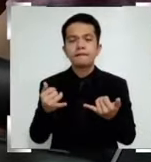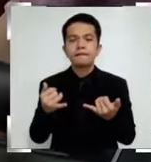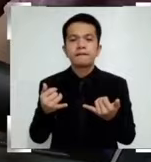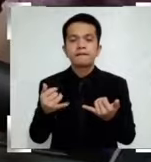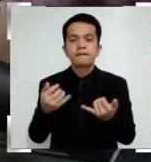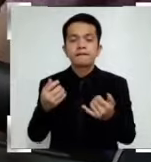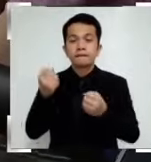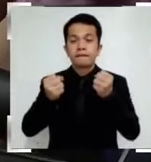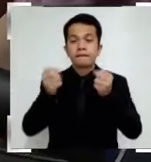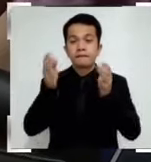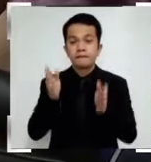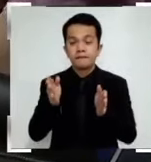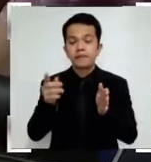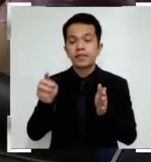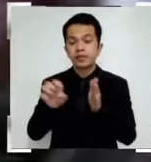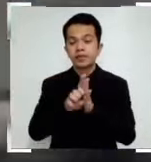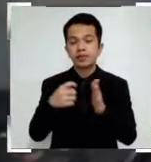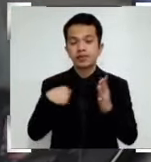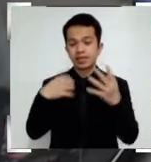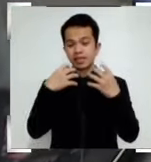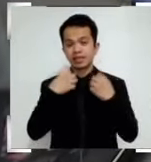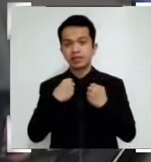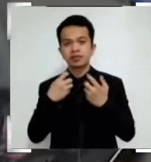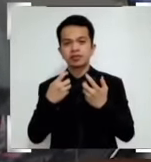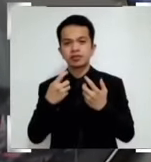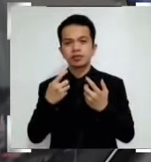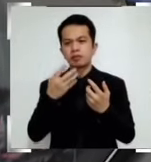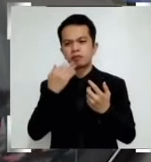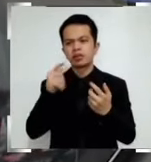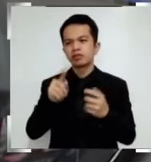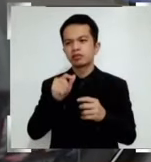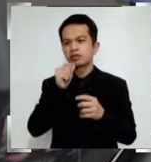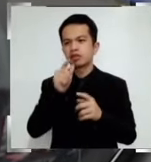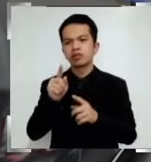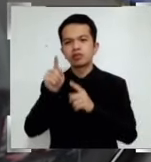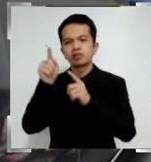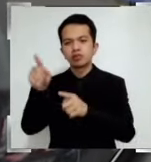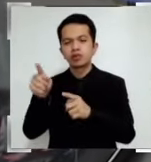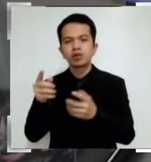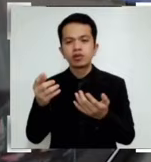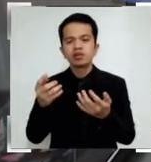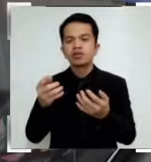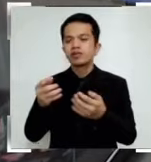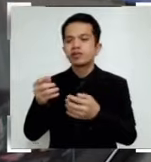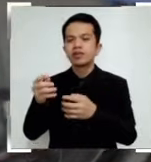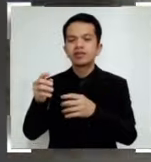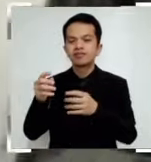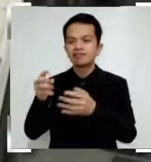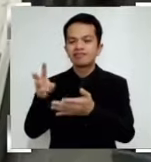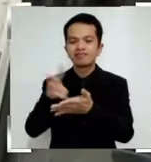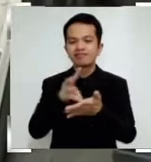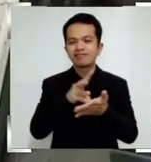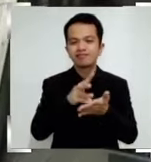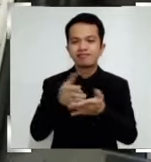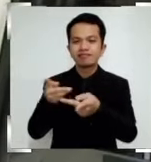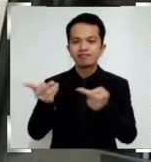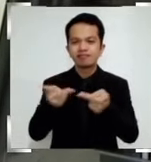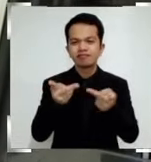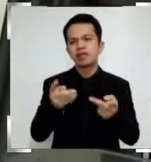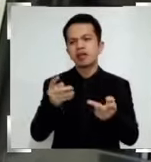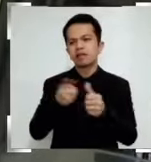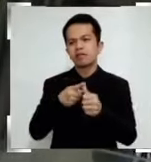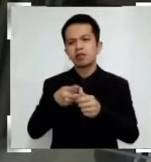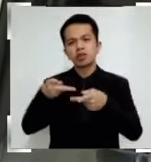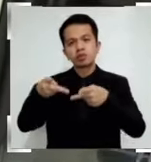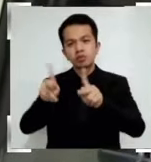nahuli kami, buti pa hindi na lang kami pumasok. Bawat bayan, minsan may na kukuha ka ng permit. Yung ibabayad namin